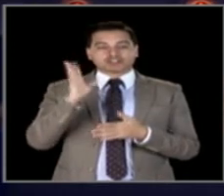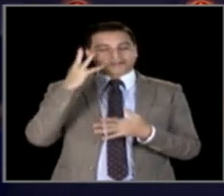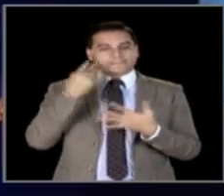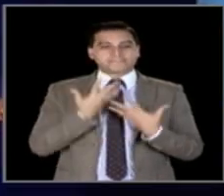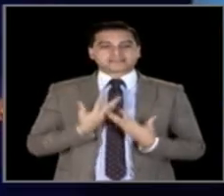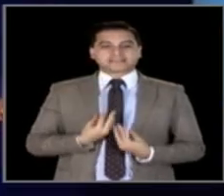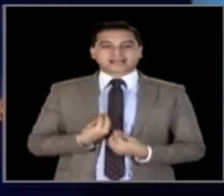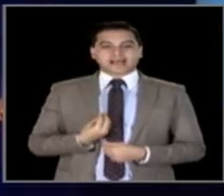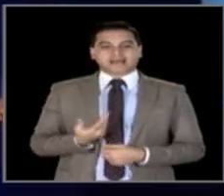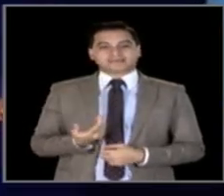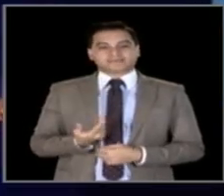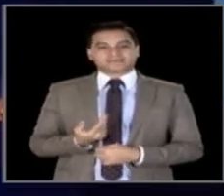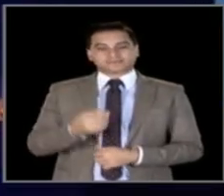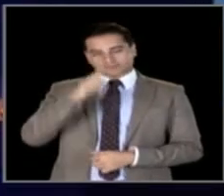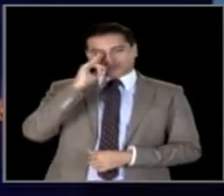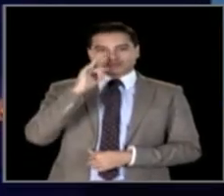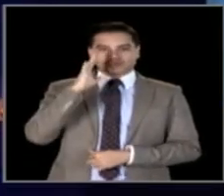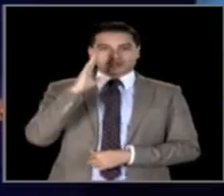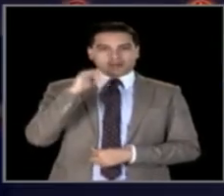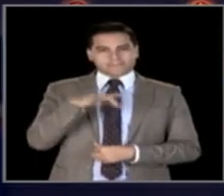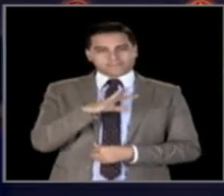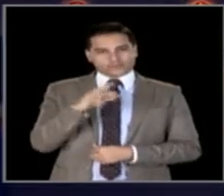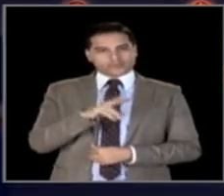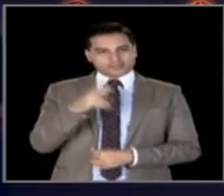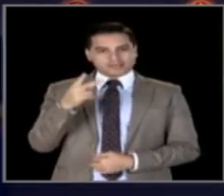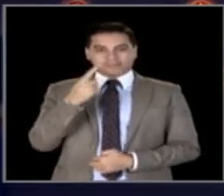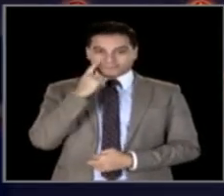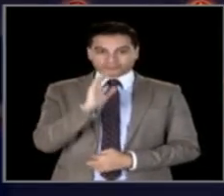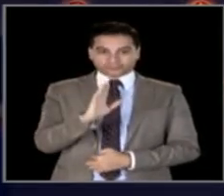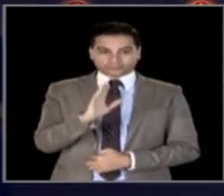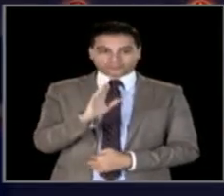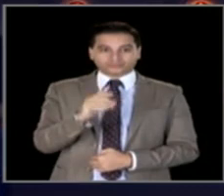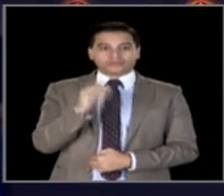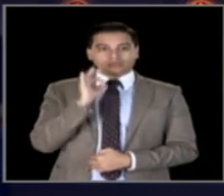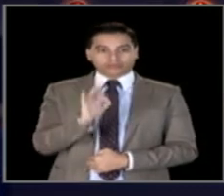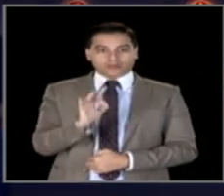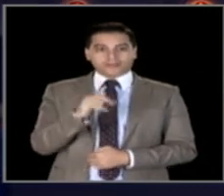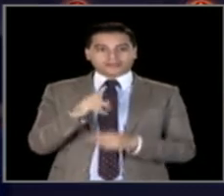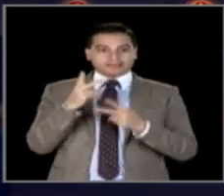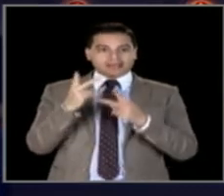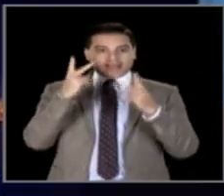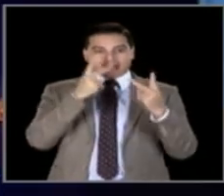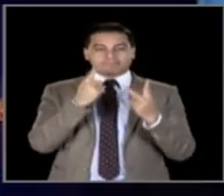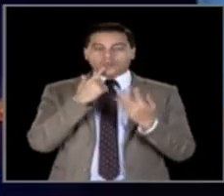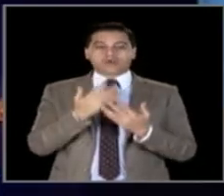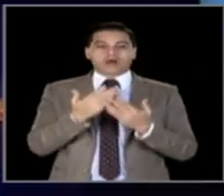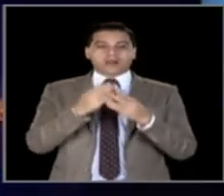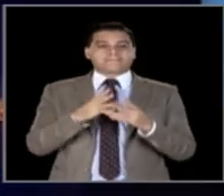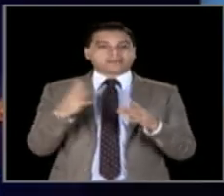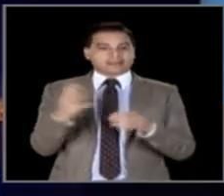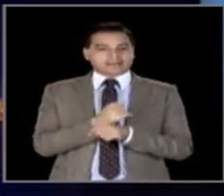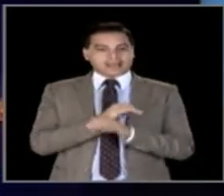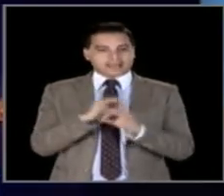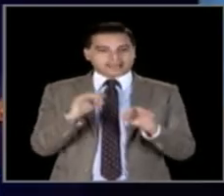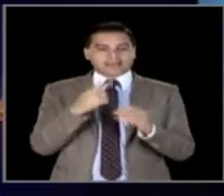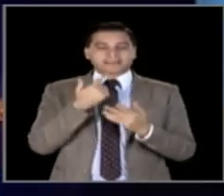مستريح. أيوة إن شاء الله بقى. ده موضوع تاني بقى. على العموم طبعا حلم، ويا رب تحققيه ان شاء الله.